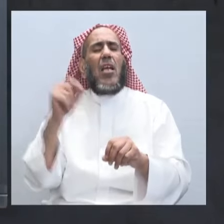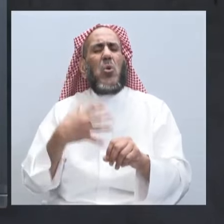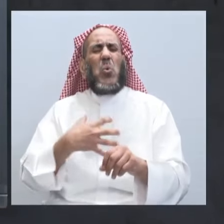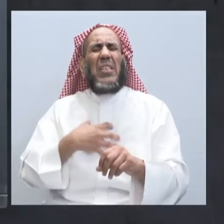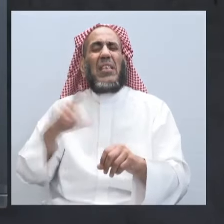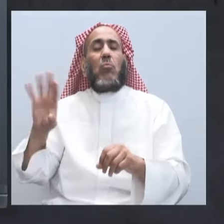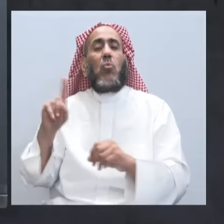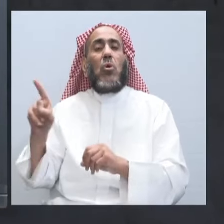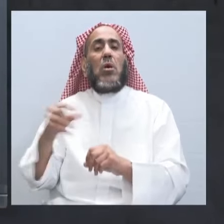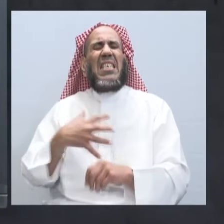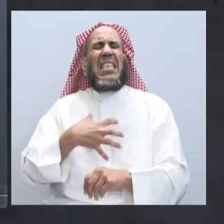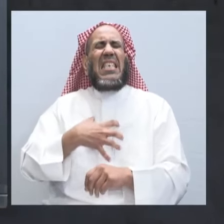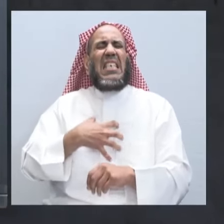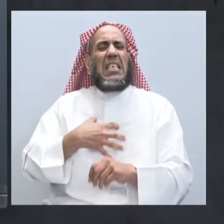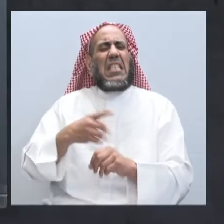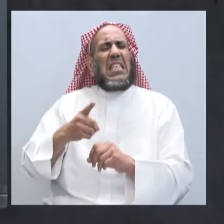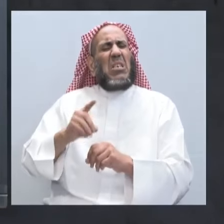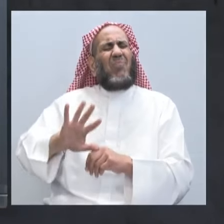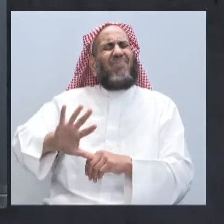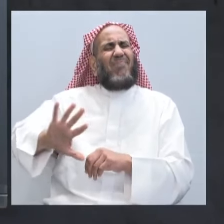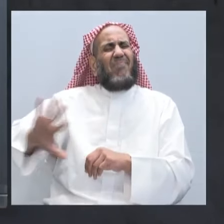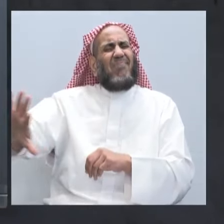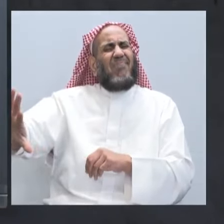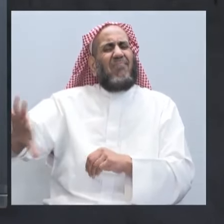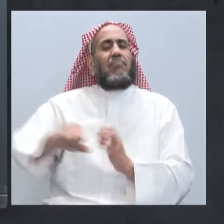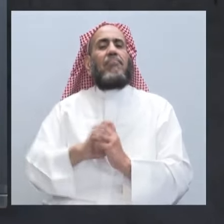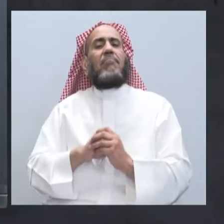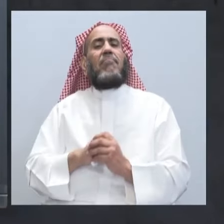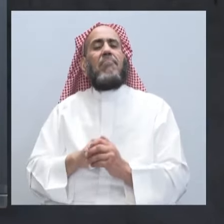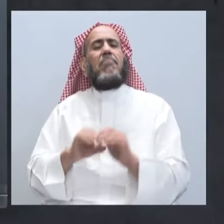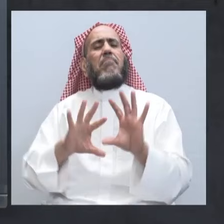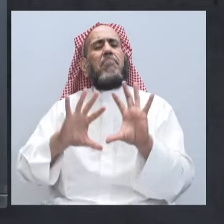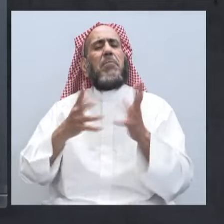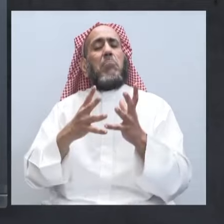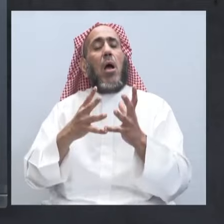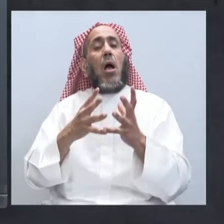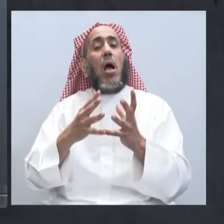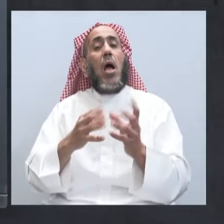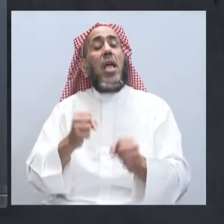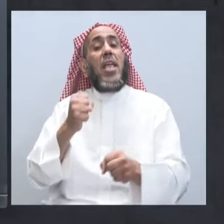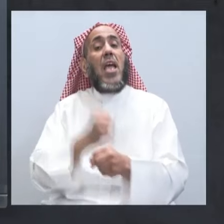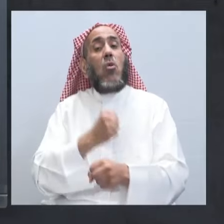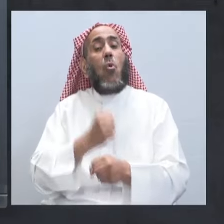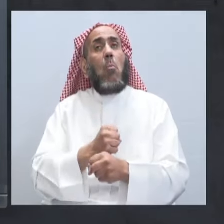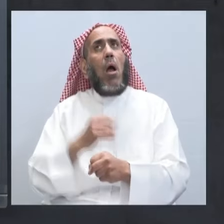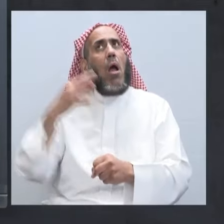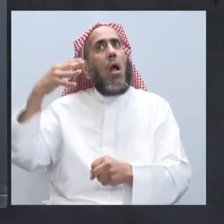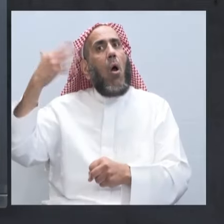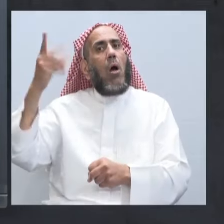هو التشاؤم احسنتم بما يقع وليس